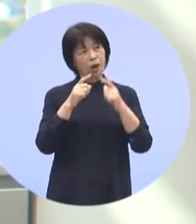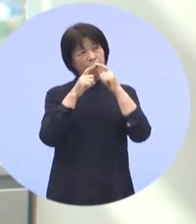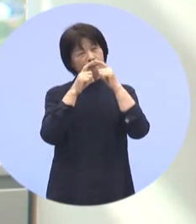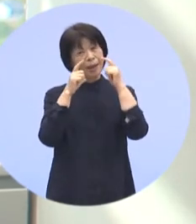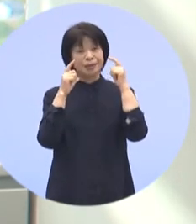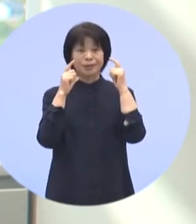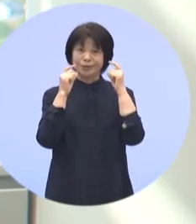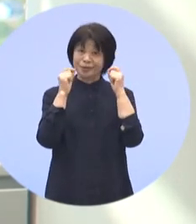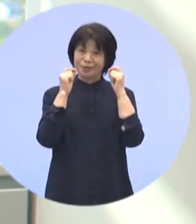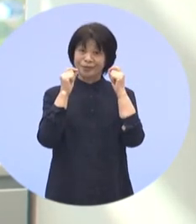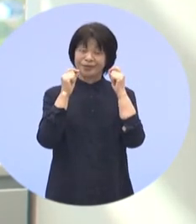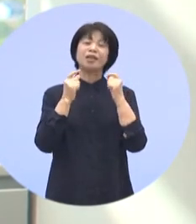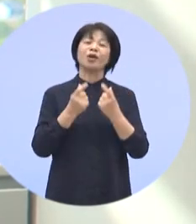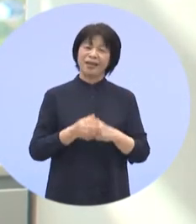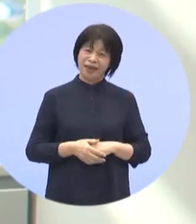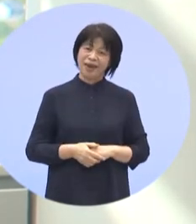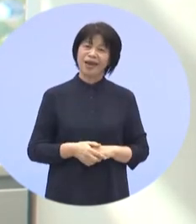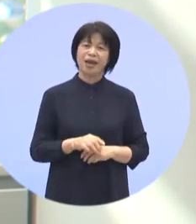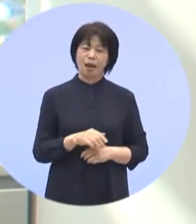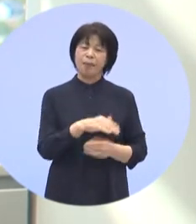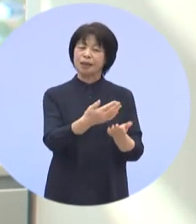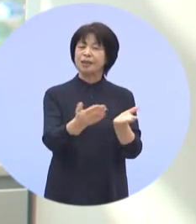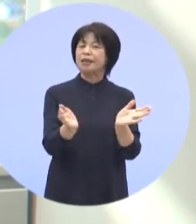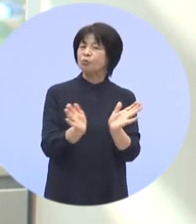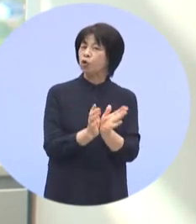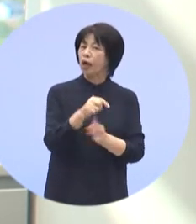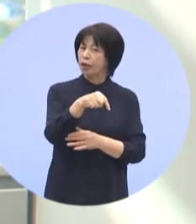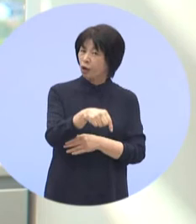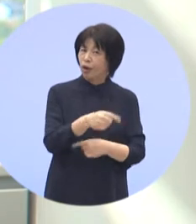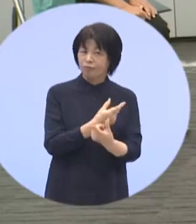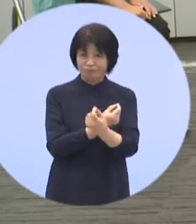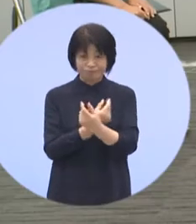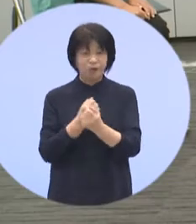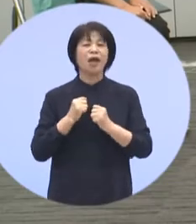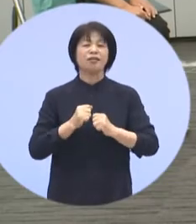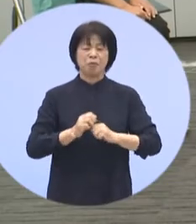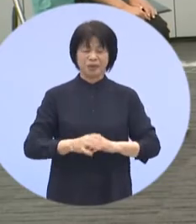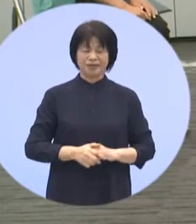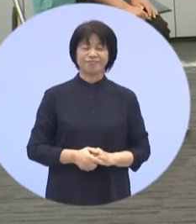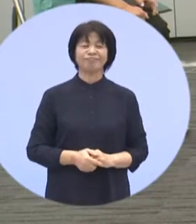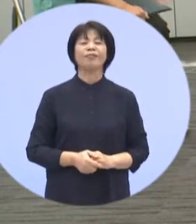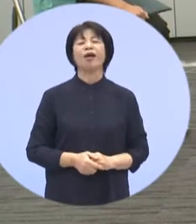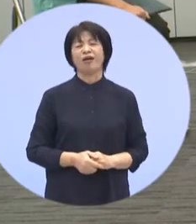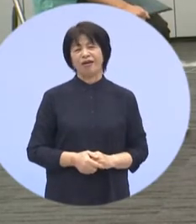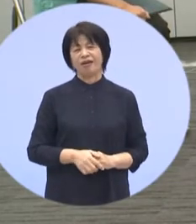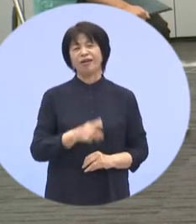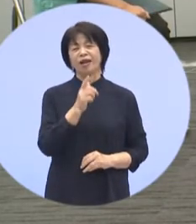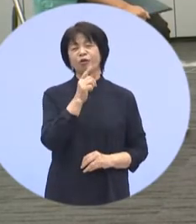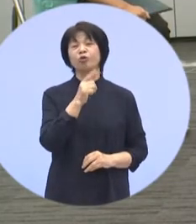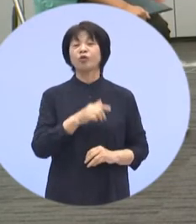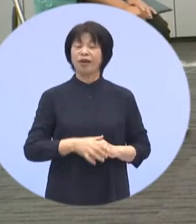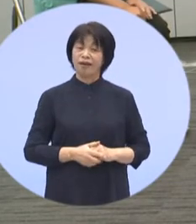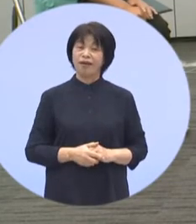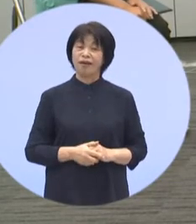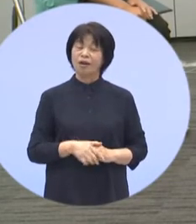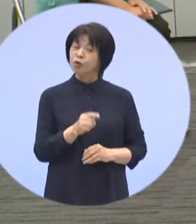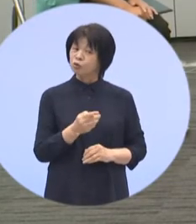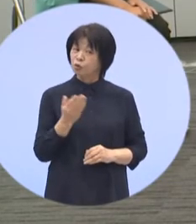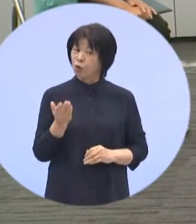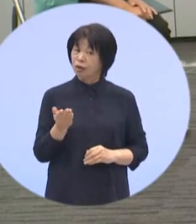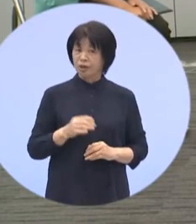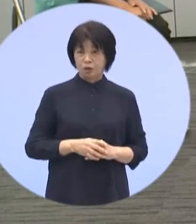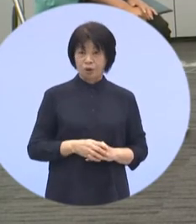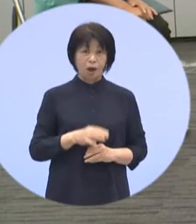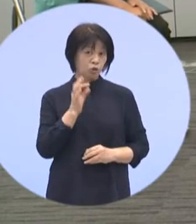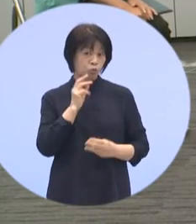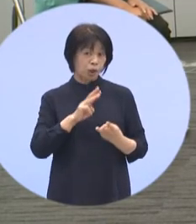用を徹底したりっていうのはやっぱチームでは徹底してやっています。 そうですね。そのあたり梅田選手どうです